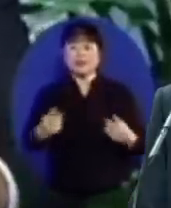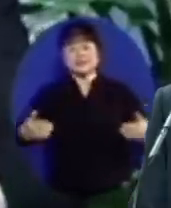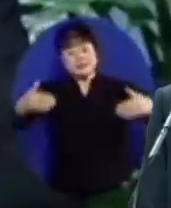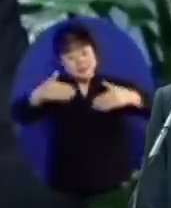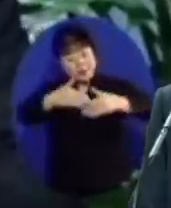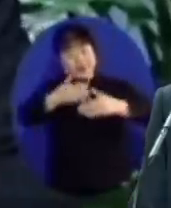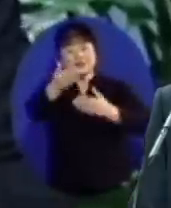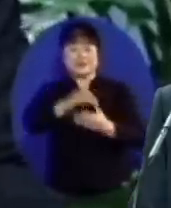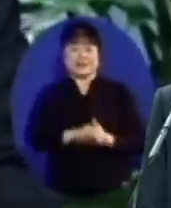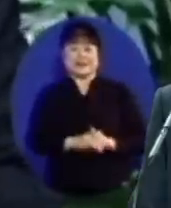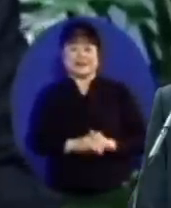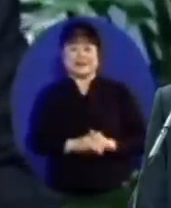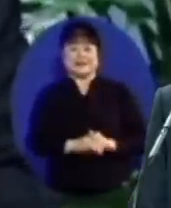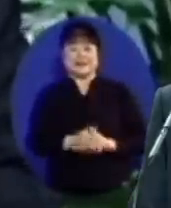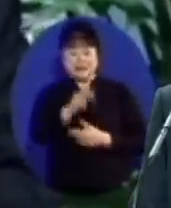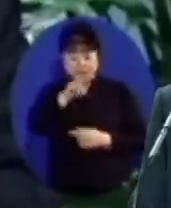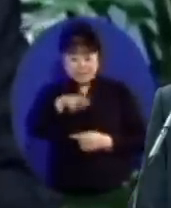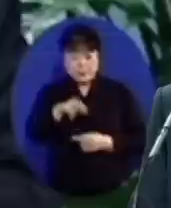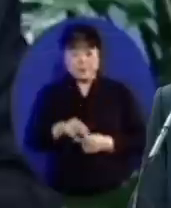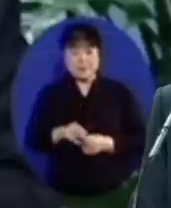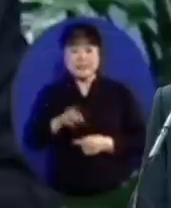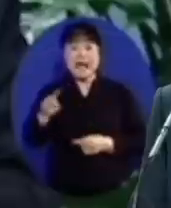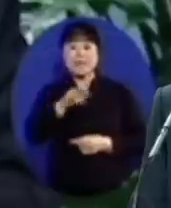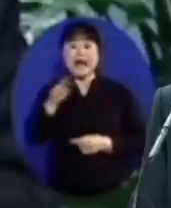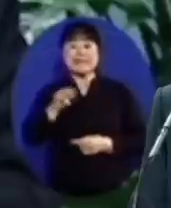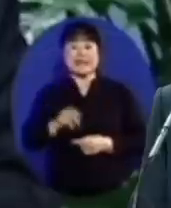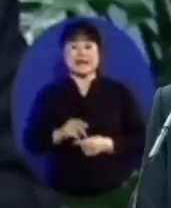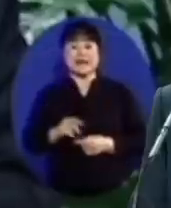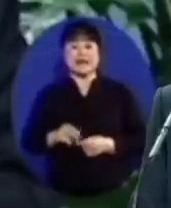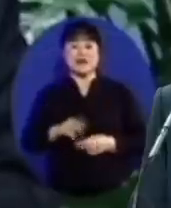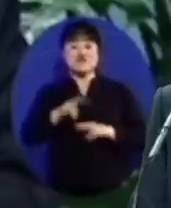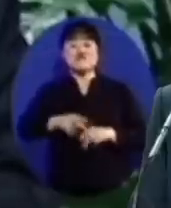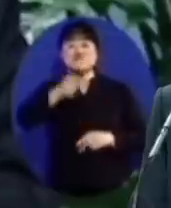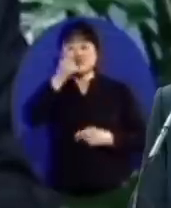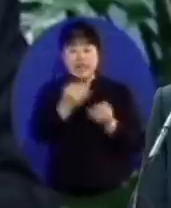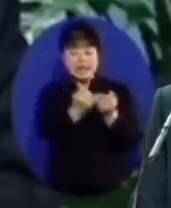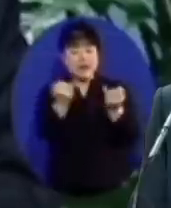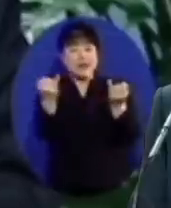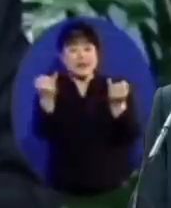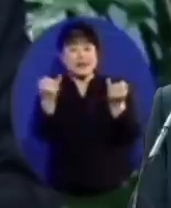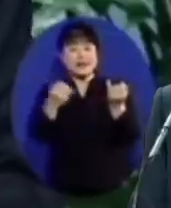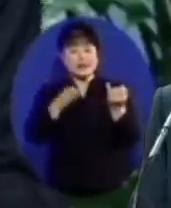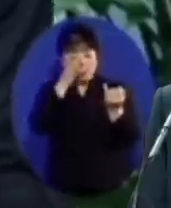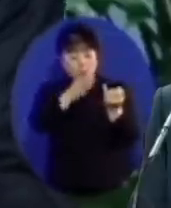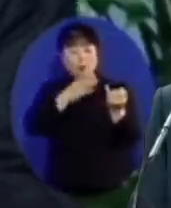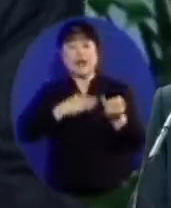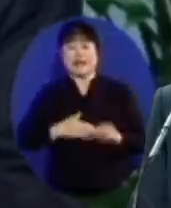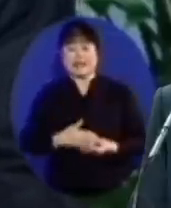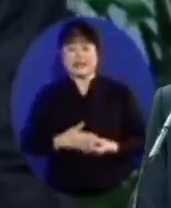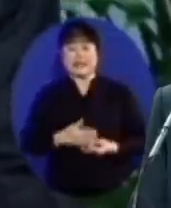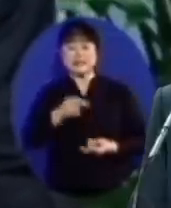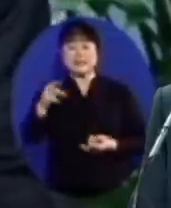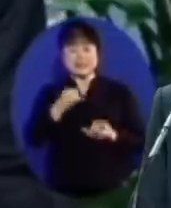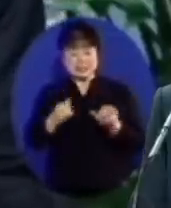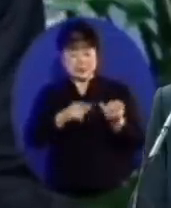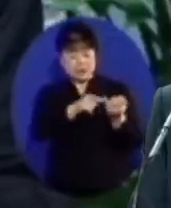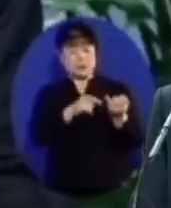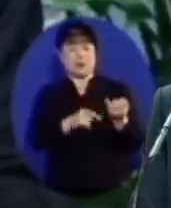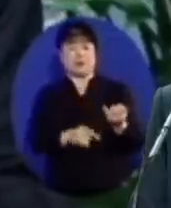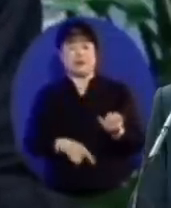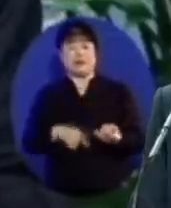주시는 것입니다. 우리가 성경에 보면 사마리아 성 우물가의 여인을 알 수 있습니다. 사마리아 사람들이 이 여자를 보고